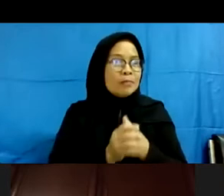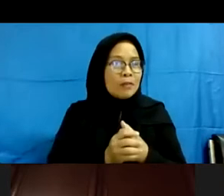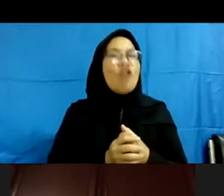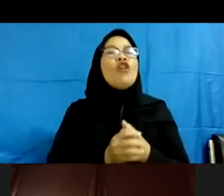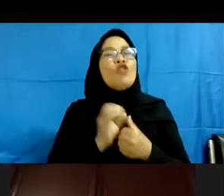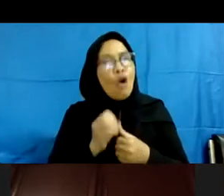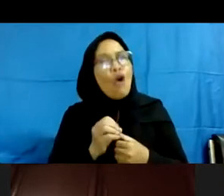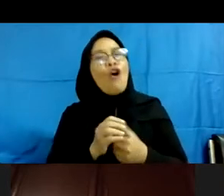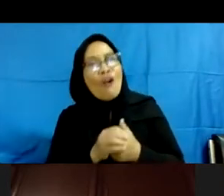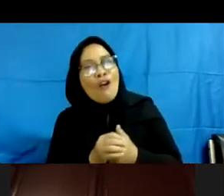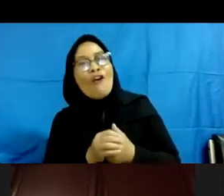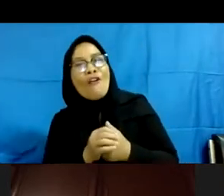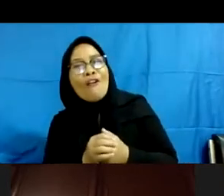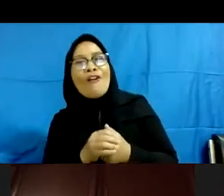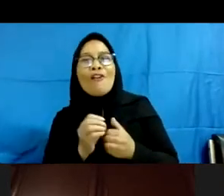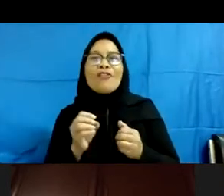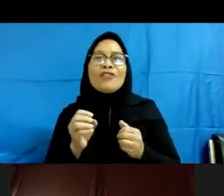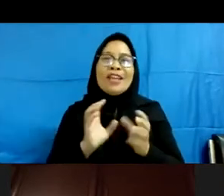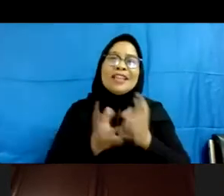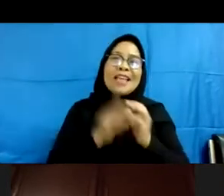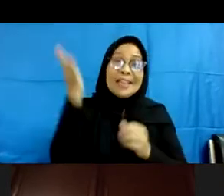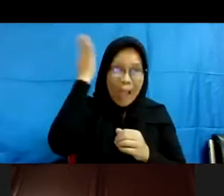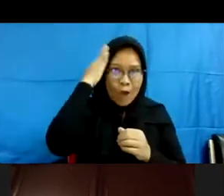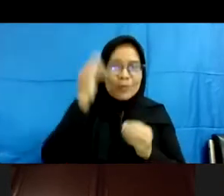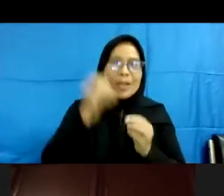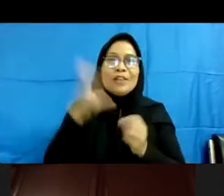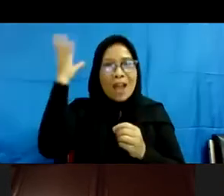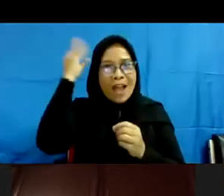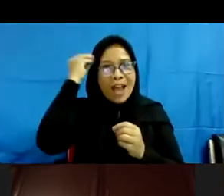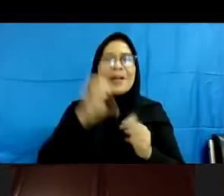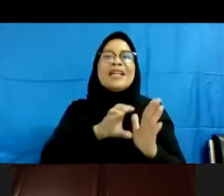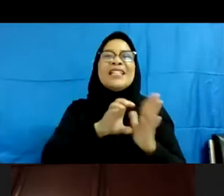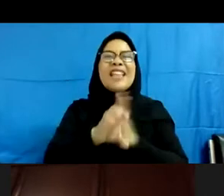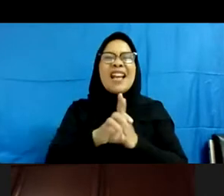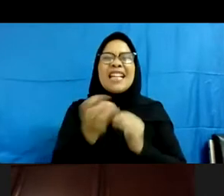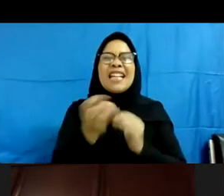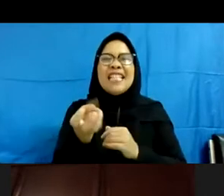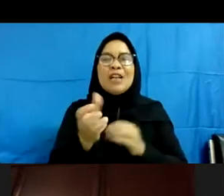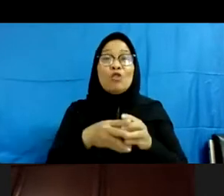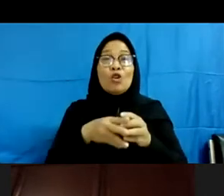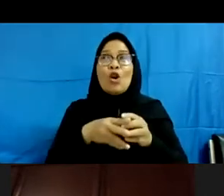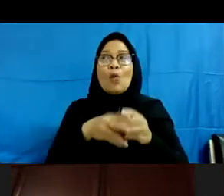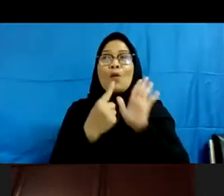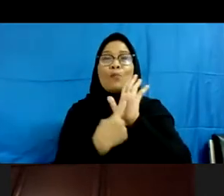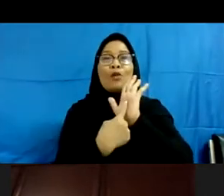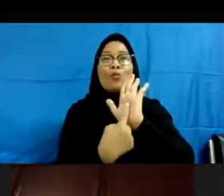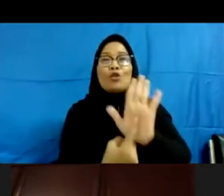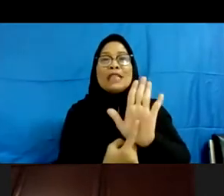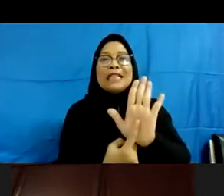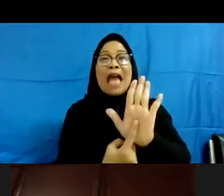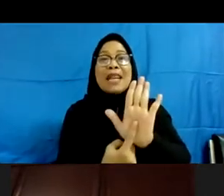Jadi itu cuma salah satu cara kecil untuk mempromosikan Braille itu. Dan pada